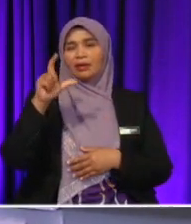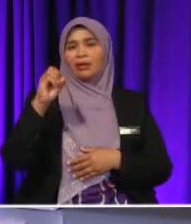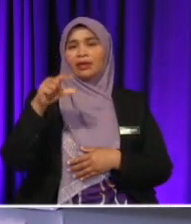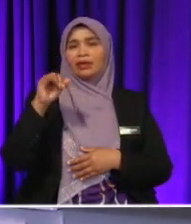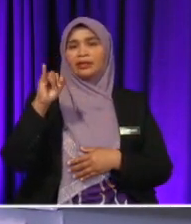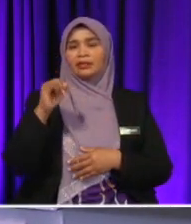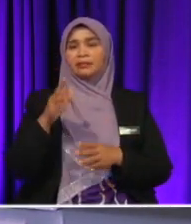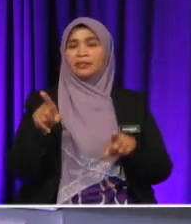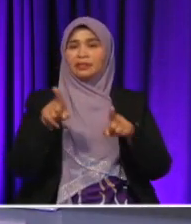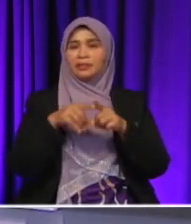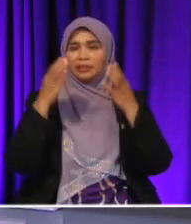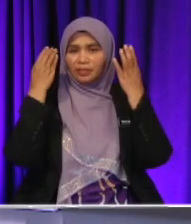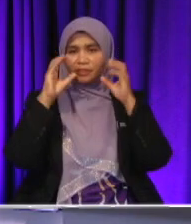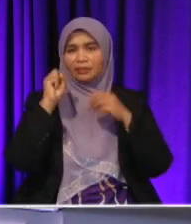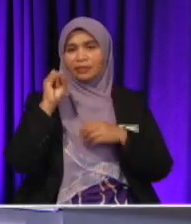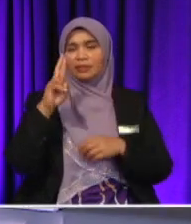tentunya